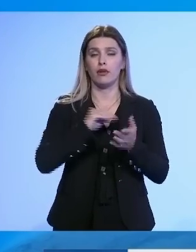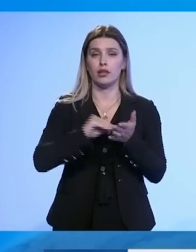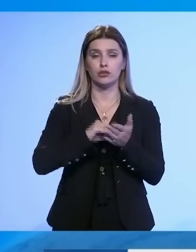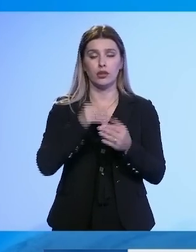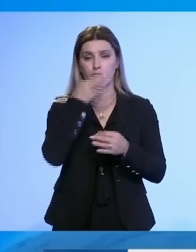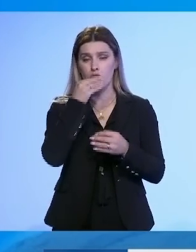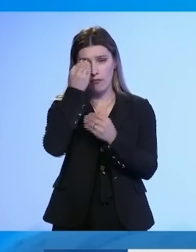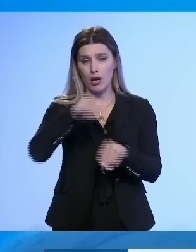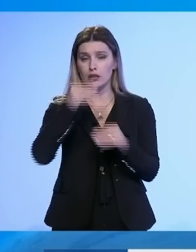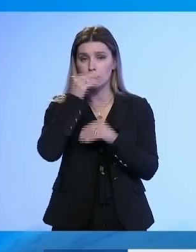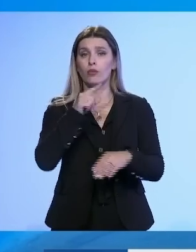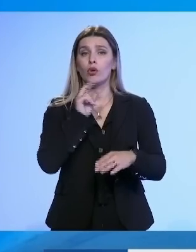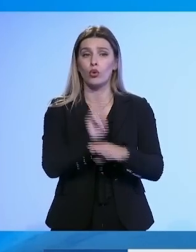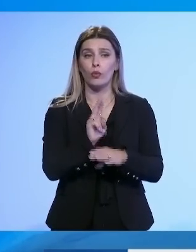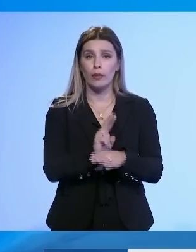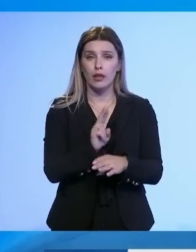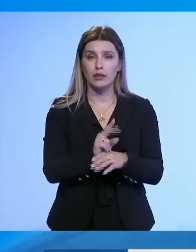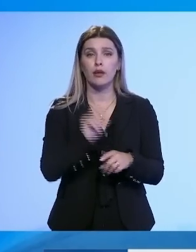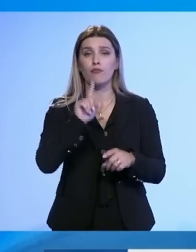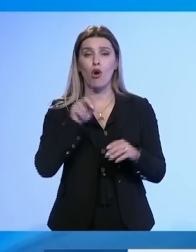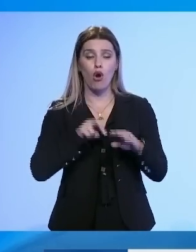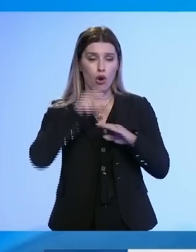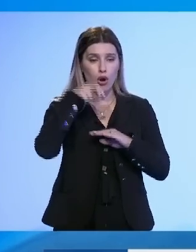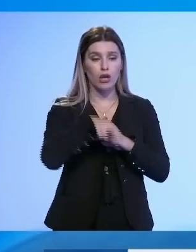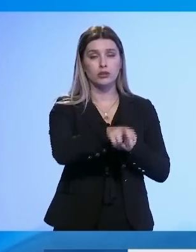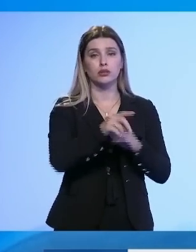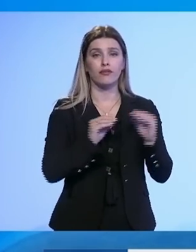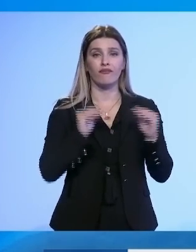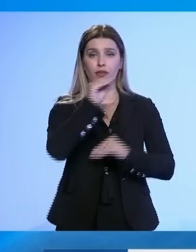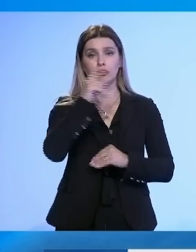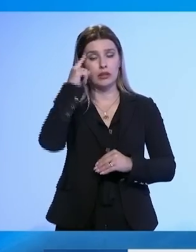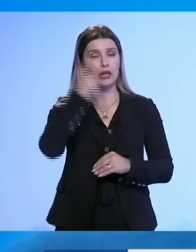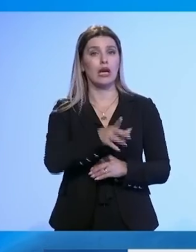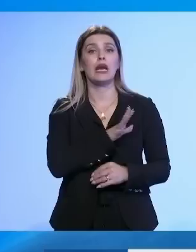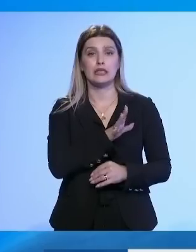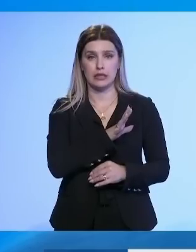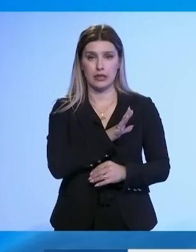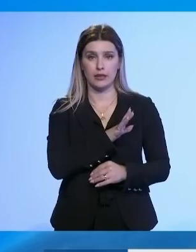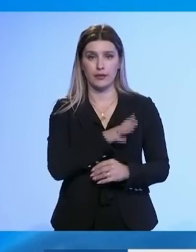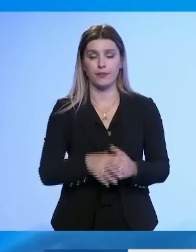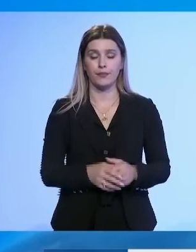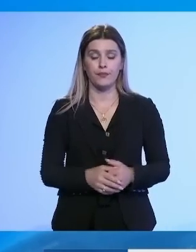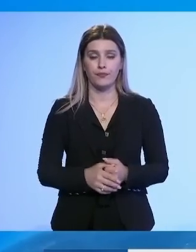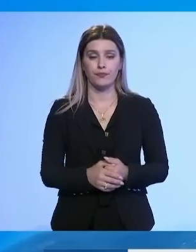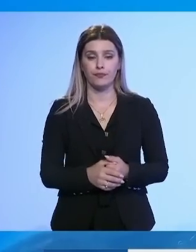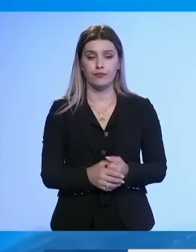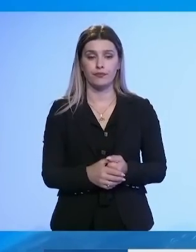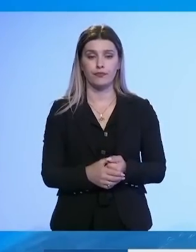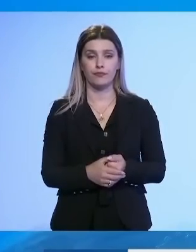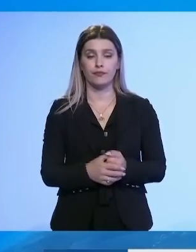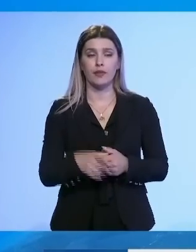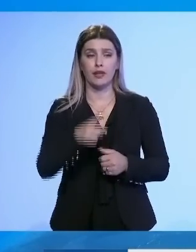redaktores që të mos lëvizin për te asaj që konsiderën që nuk jetë rrezikshme për neve. Ato sulmet që kanë